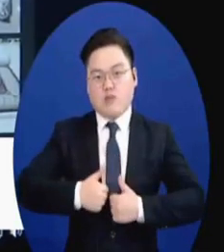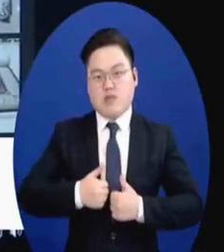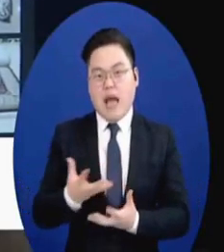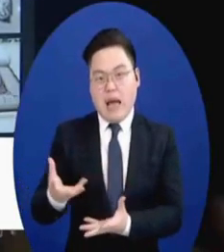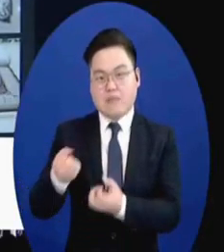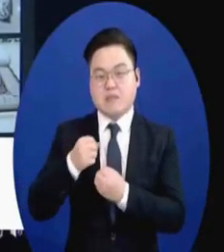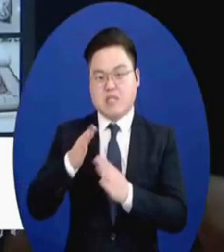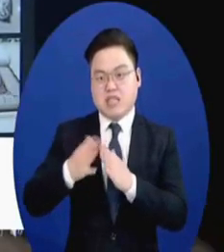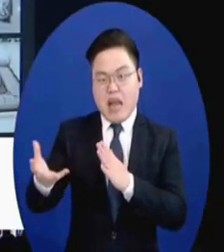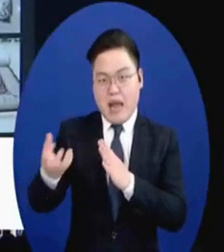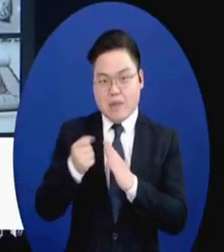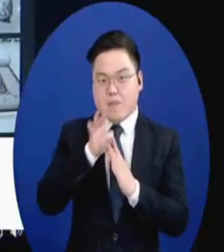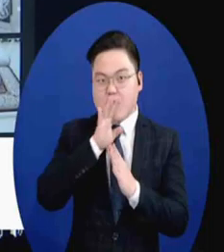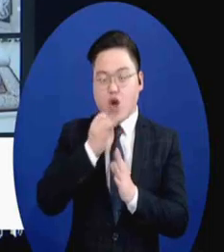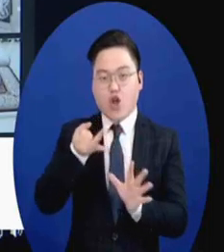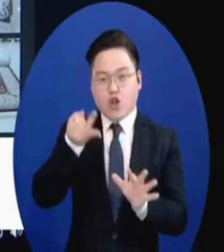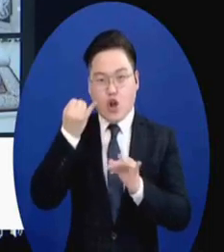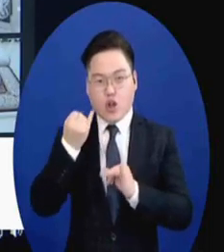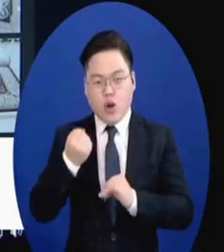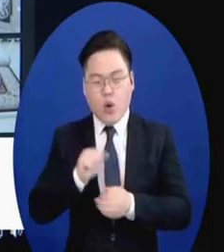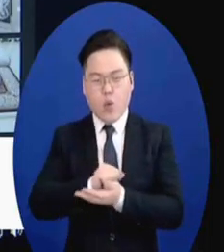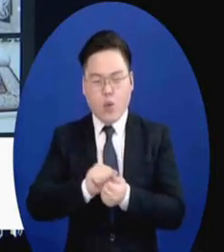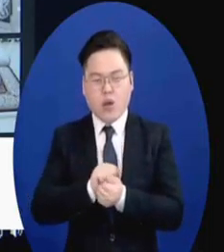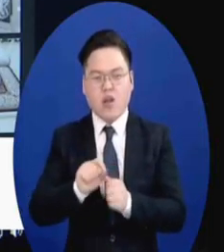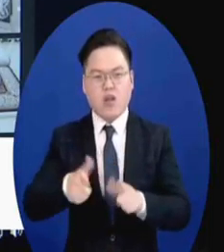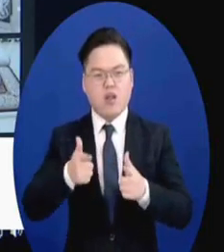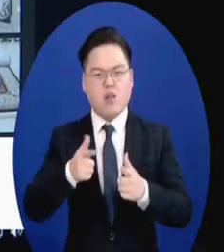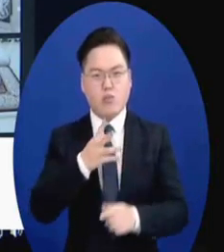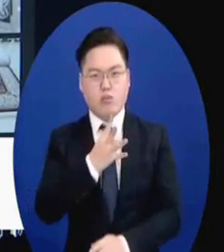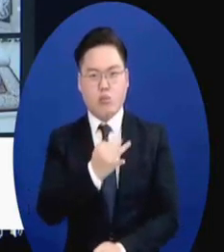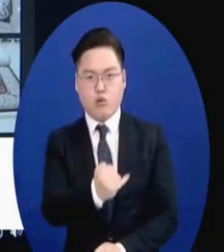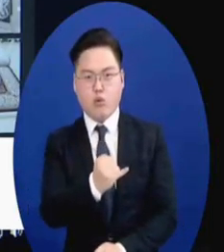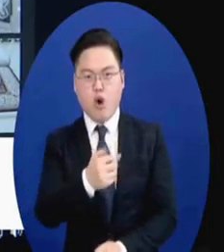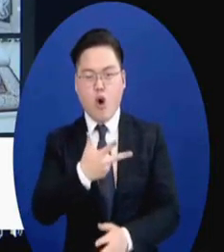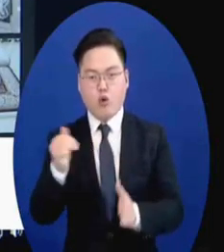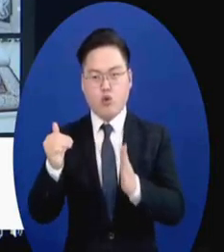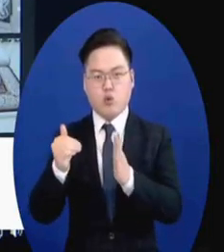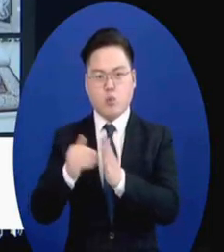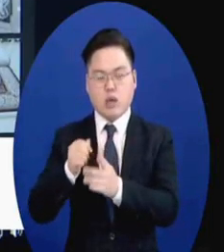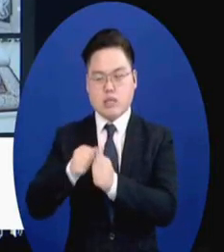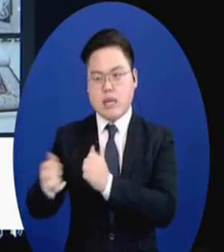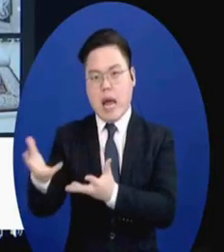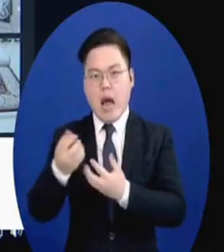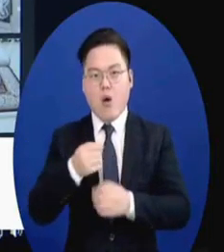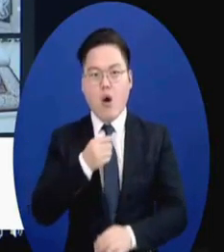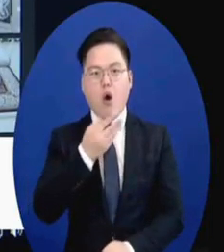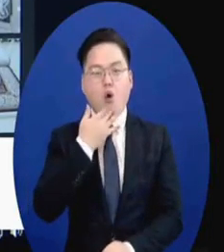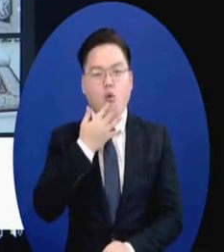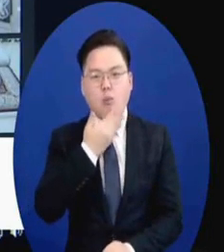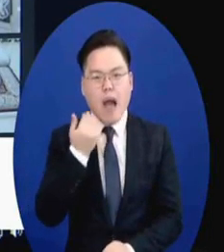7 чуналгүй хувцсаа угааснаар зарах эхэлсэн байна. 300 сая төгрөг зарцуулсан эд нь ганцхан угаалтаар будаг нь урсаж сунаж өмсөх аргагүй